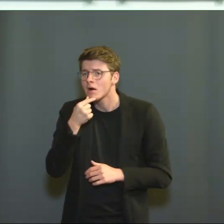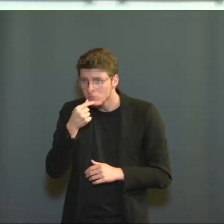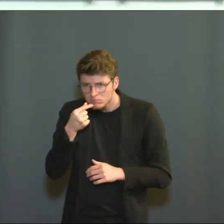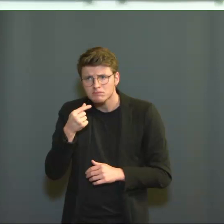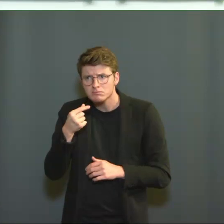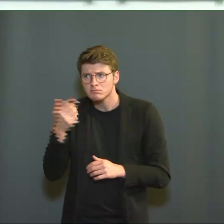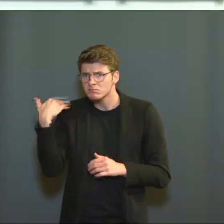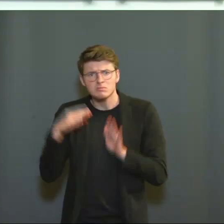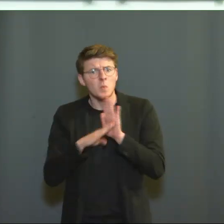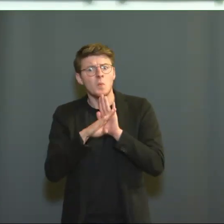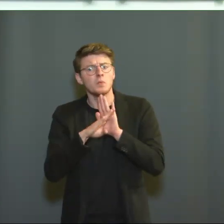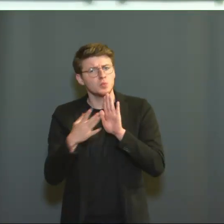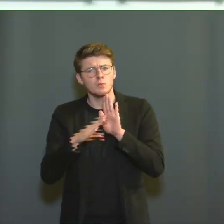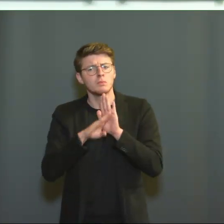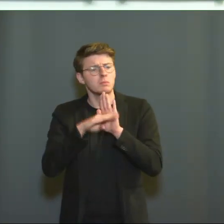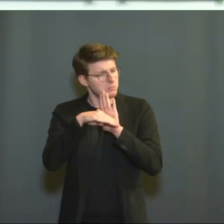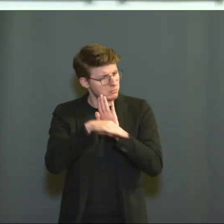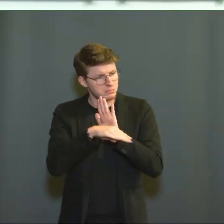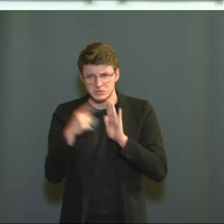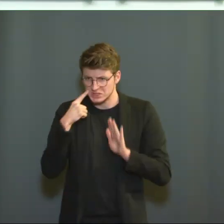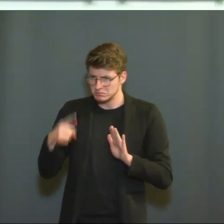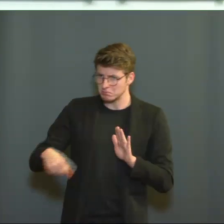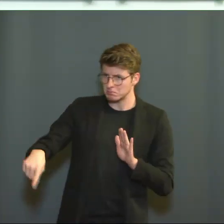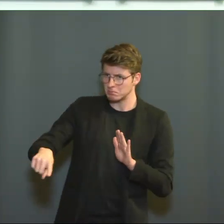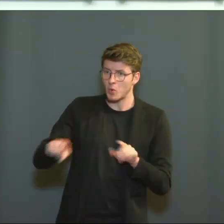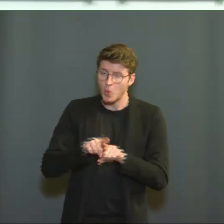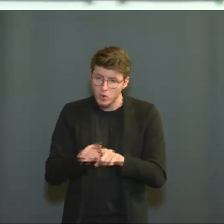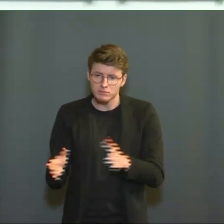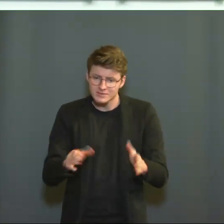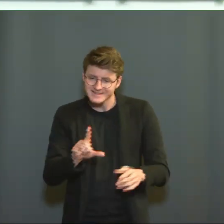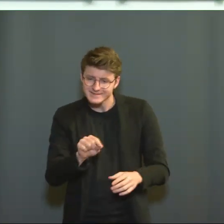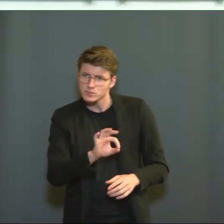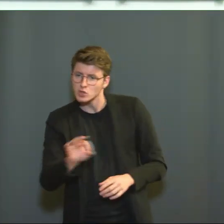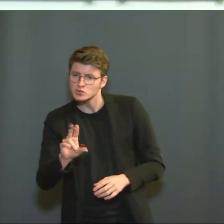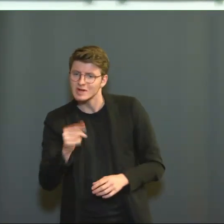ook een stabilisatie van de weekgemiddelden bij de 10 tot 20-jarigen.